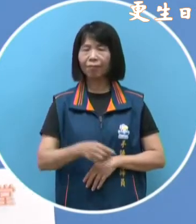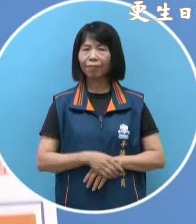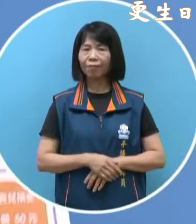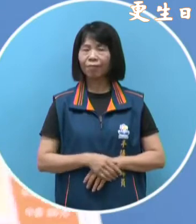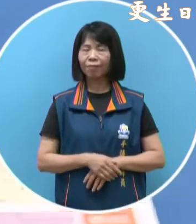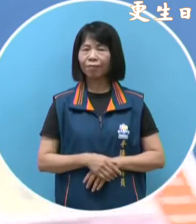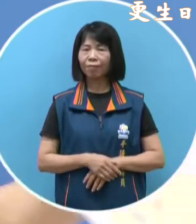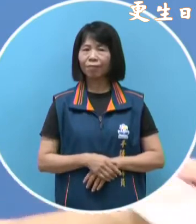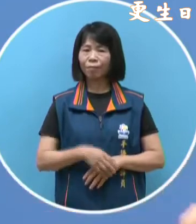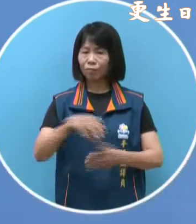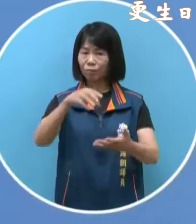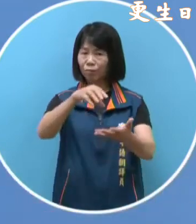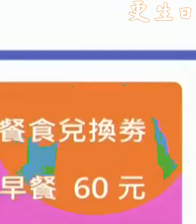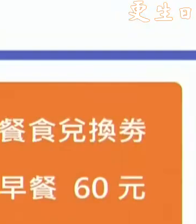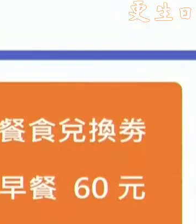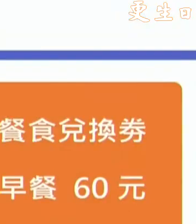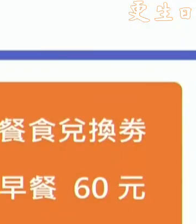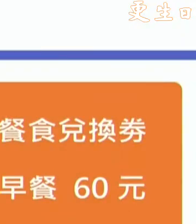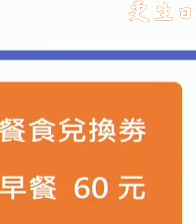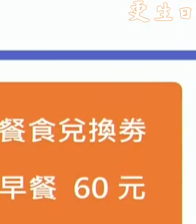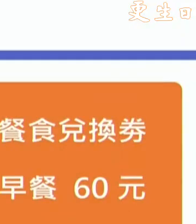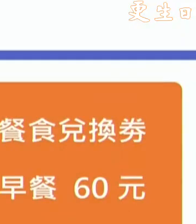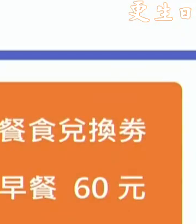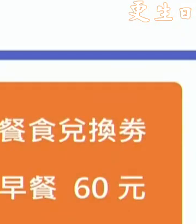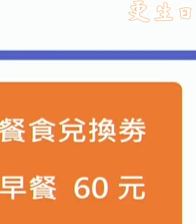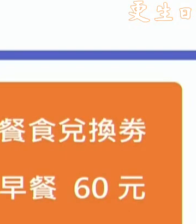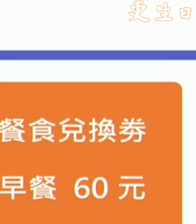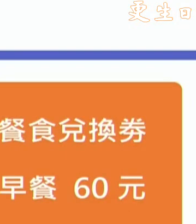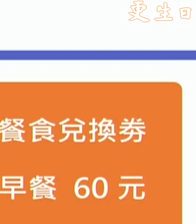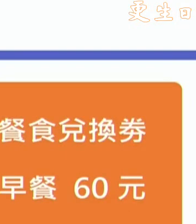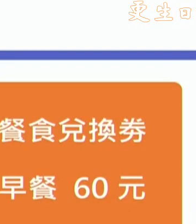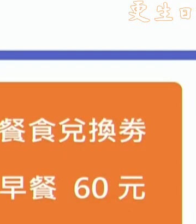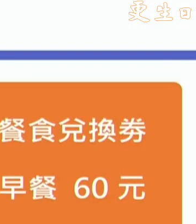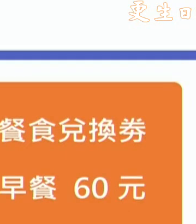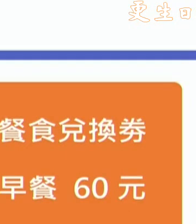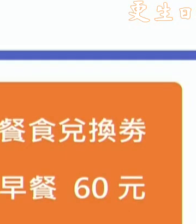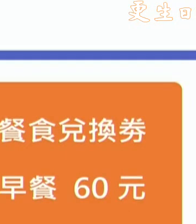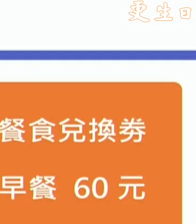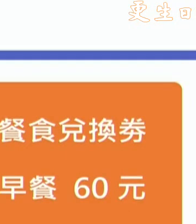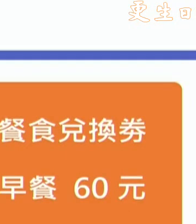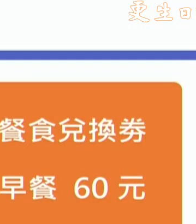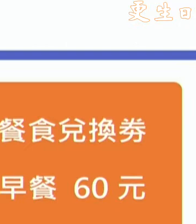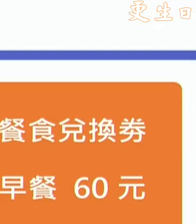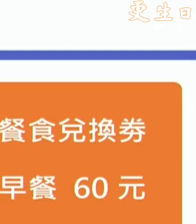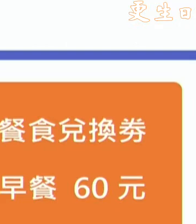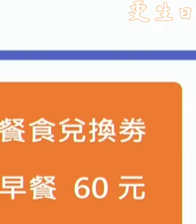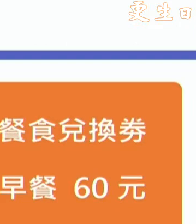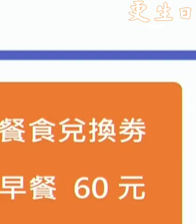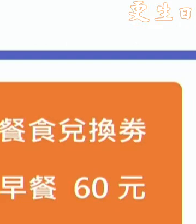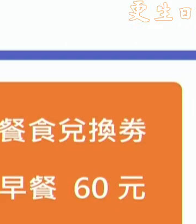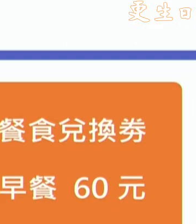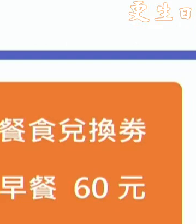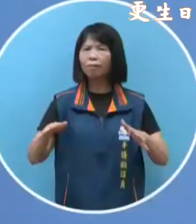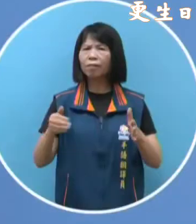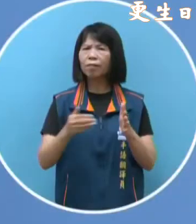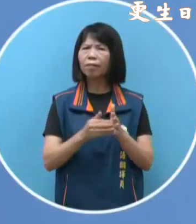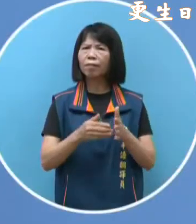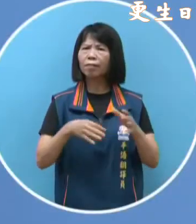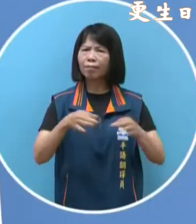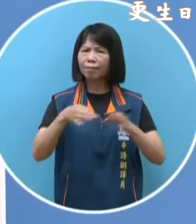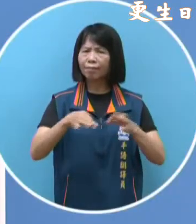哪里去使用这个餐券呢哈？我们目前哈有收到39家的这